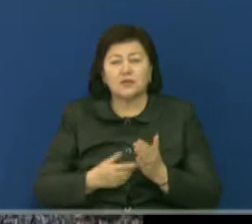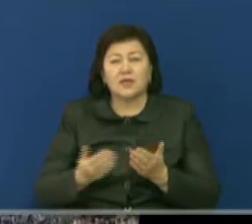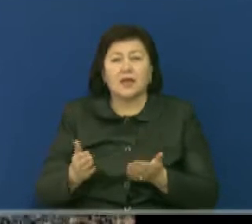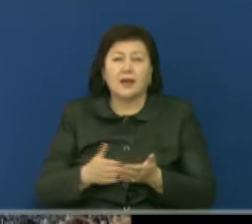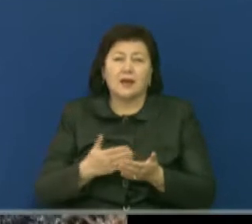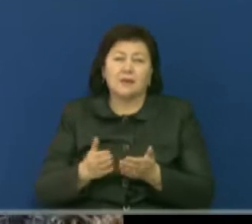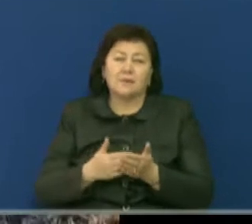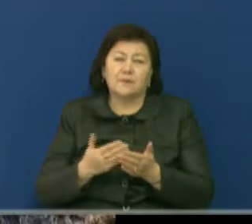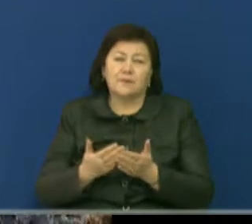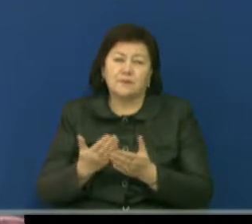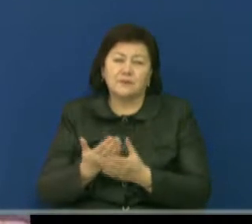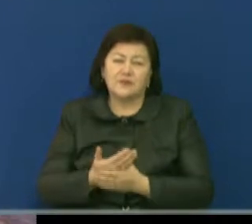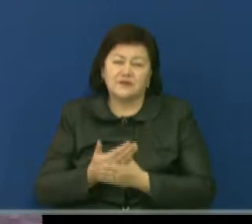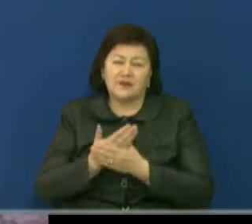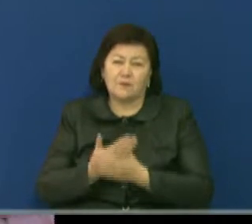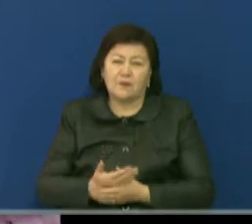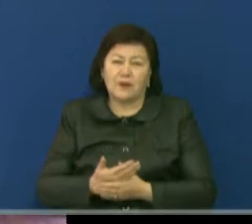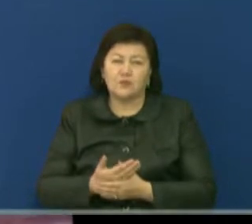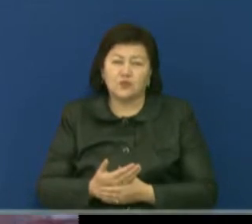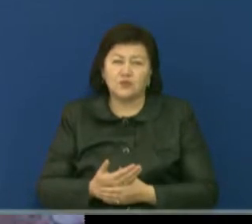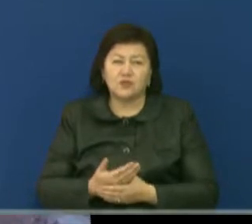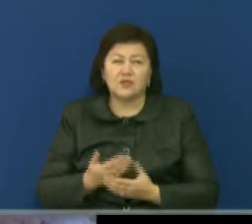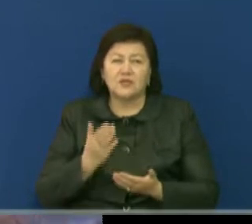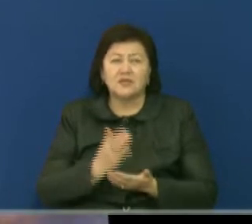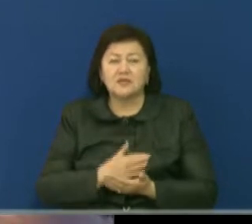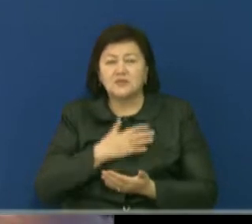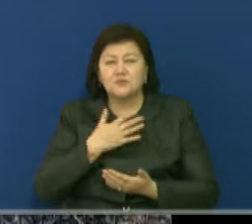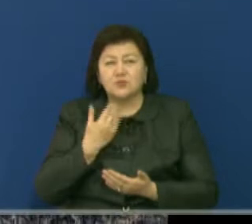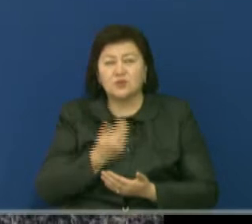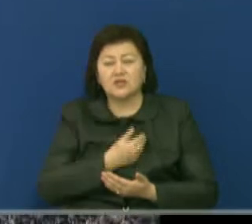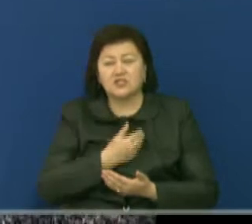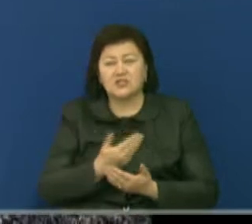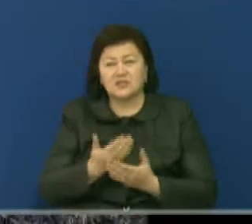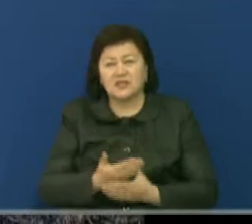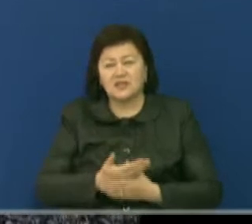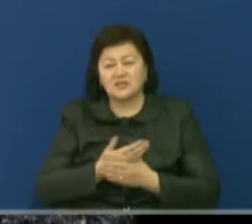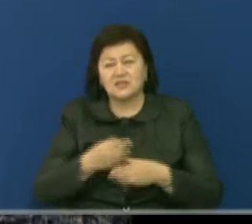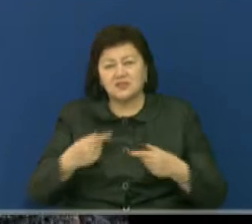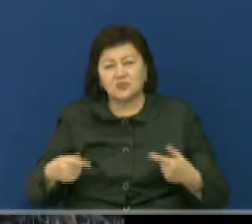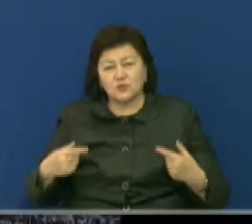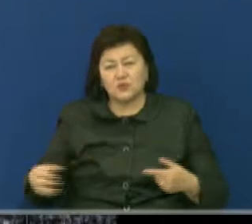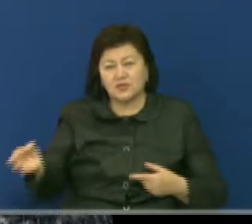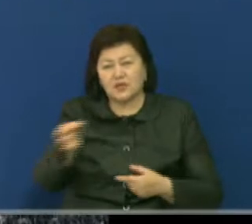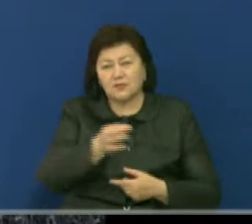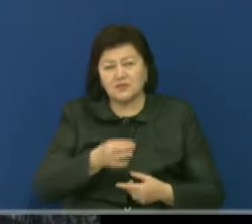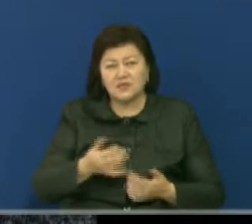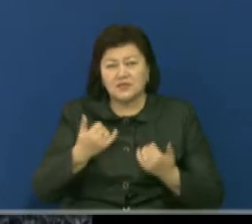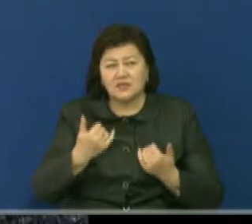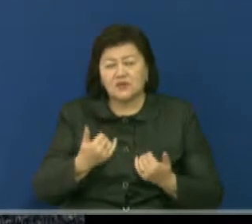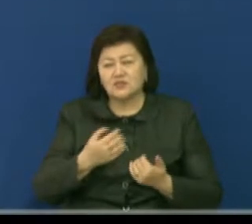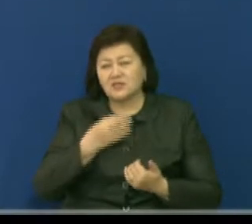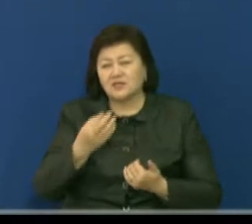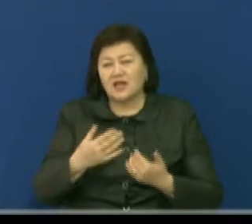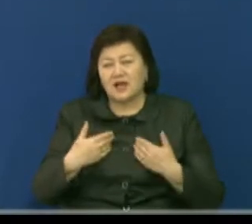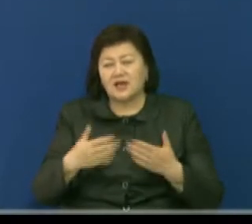Инициативу поддержали и предприниматели региона. Есть много желающих оказать гуманитарную помощь и из других областей. Напомним, что в настоящее время